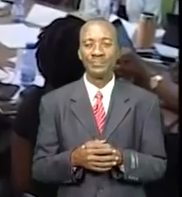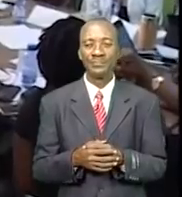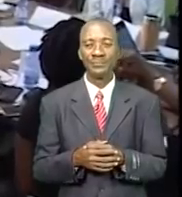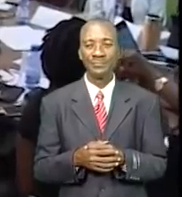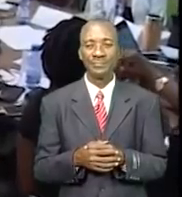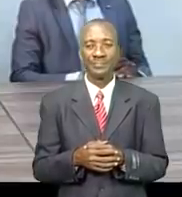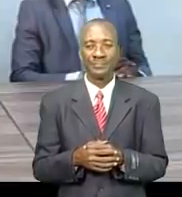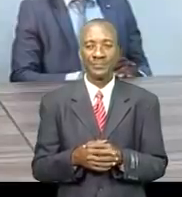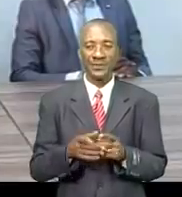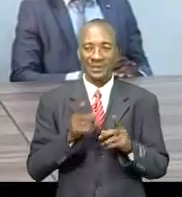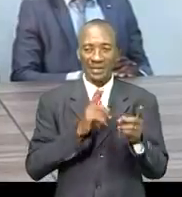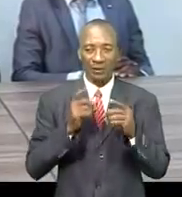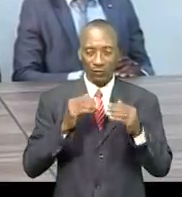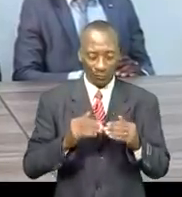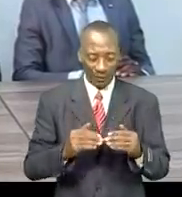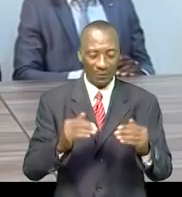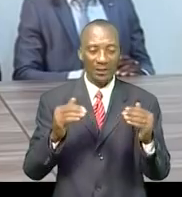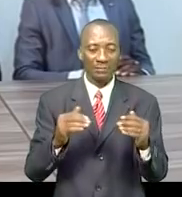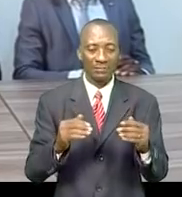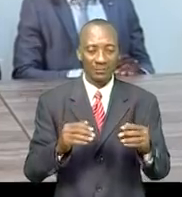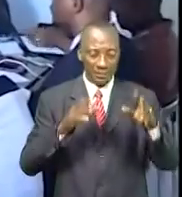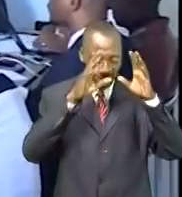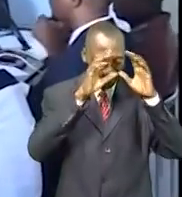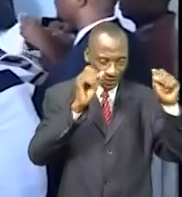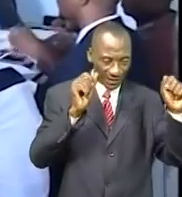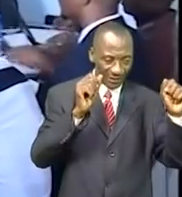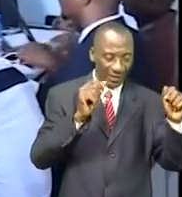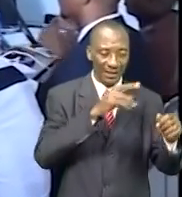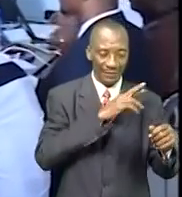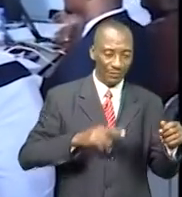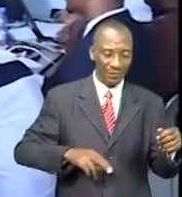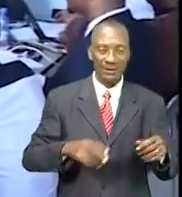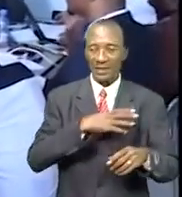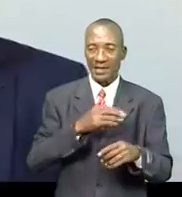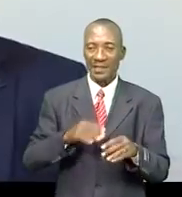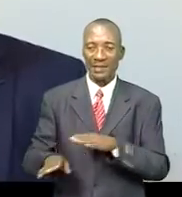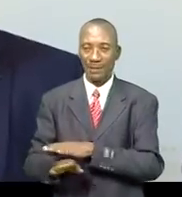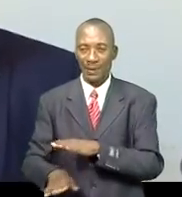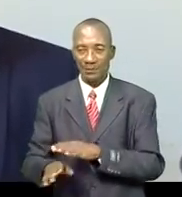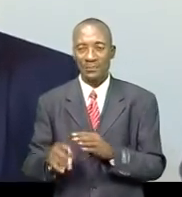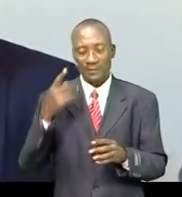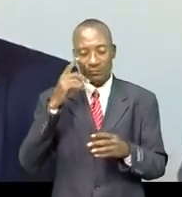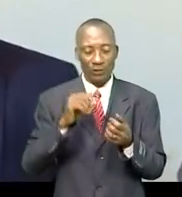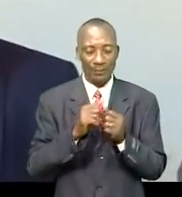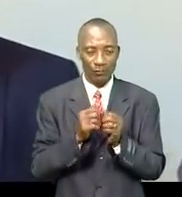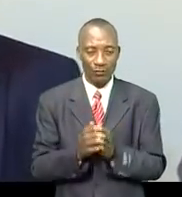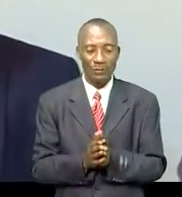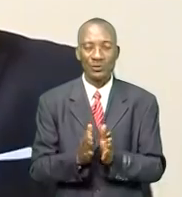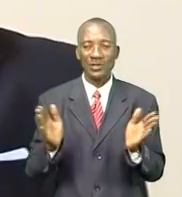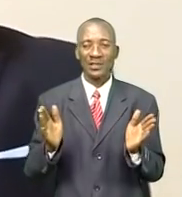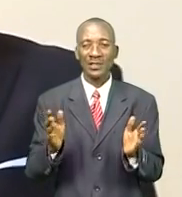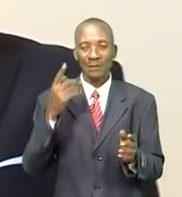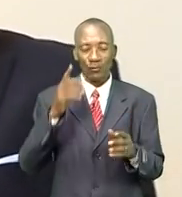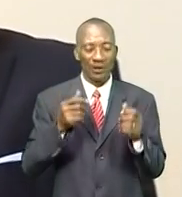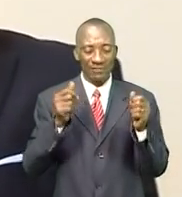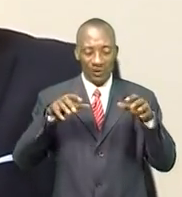un dialogue permanent entre la présidence de la République et la base sur les questions générales de la vie des